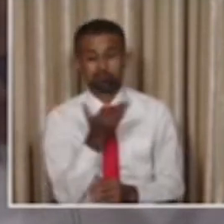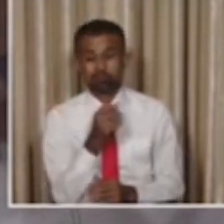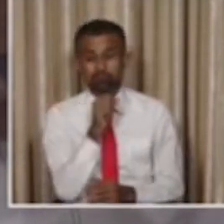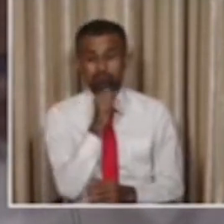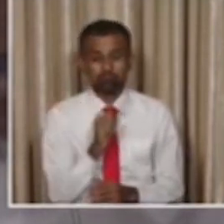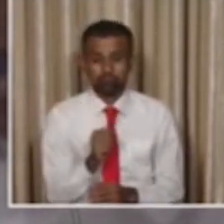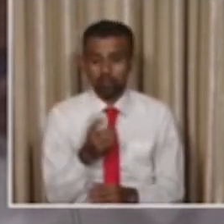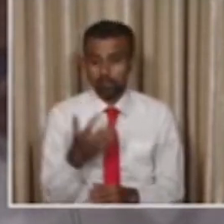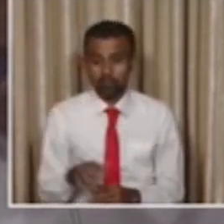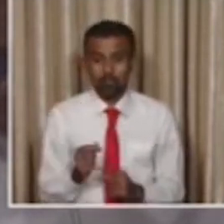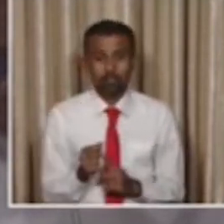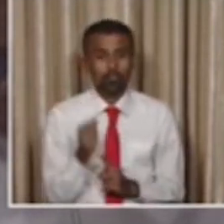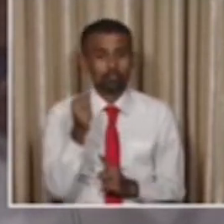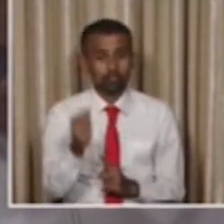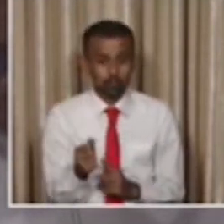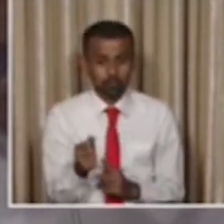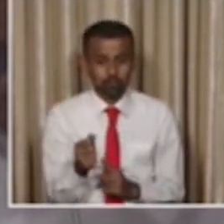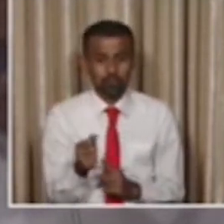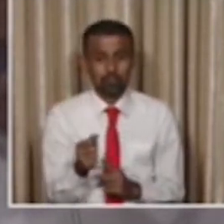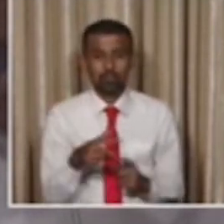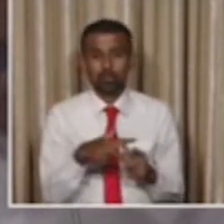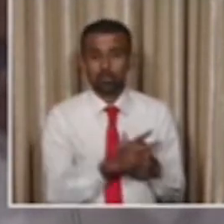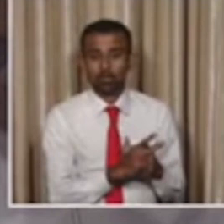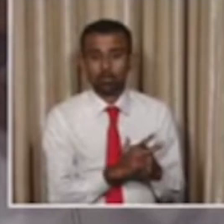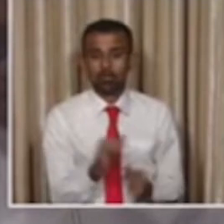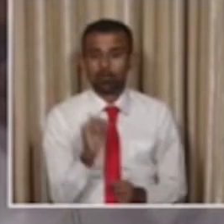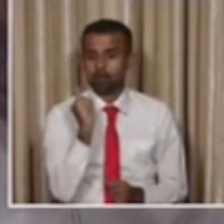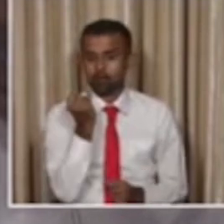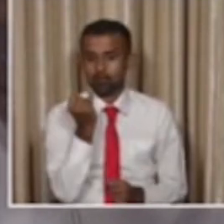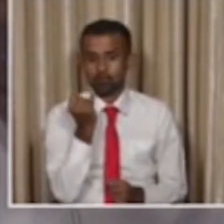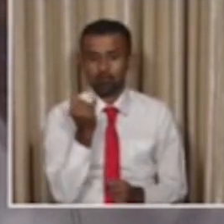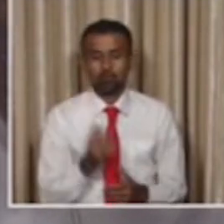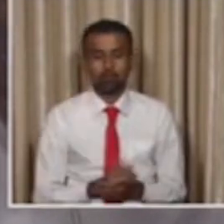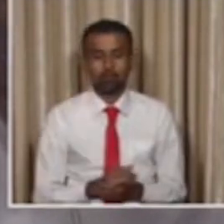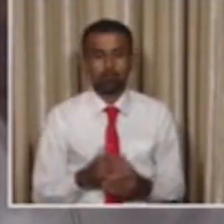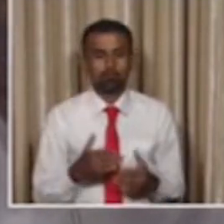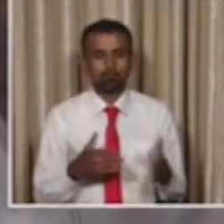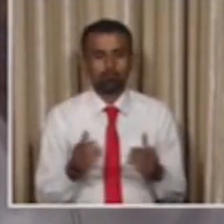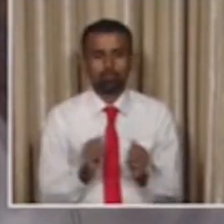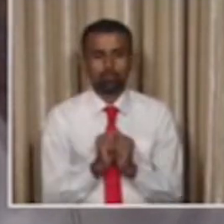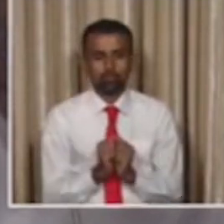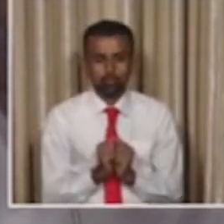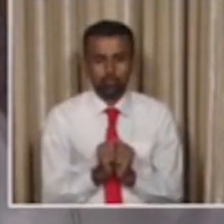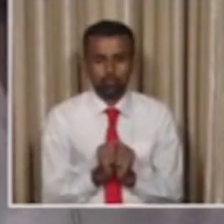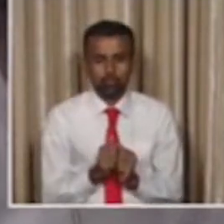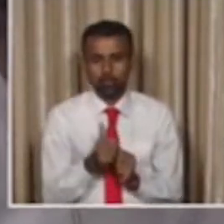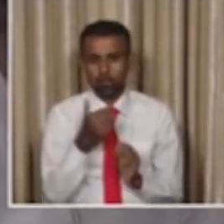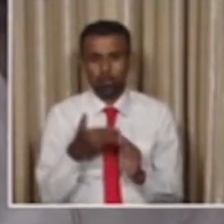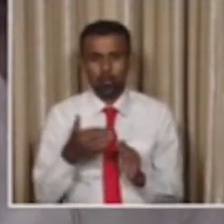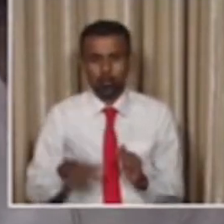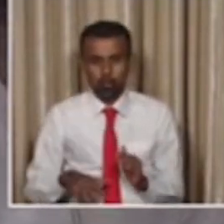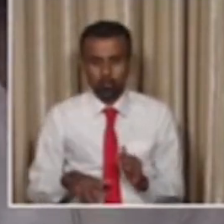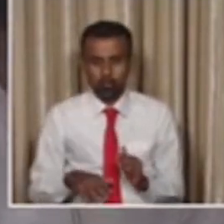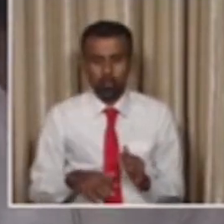ගියපු ඉංජිනේරවරු, කාර්මික නිලධාරීන්, විවිධ වෘත්තීන් ගම්වල මේ